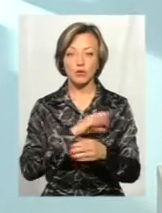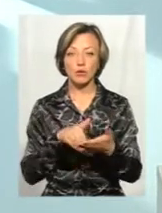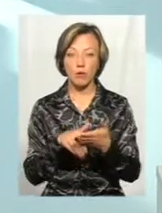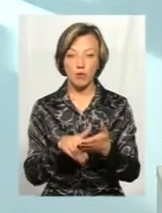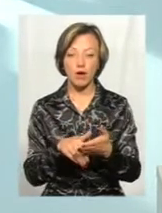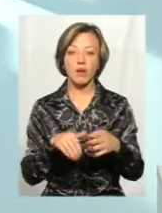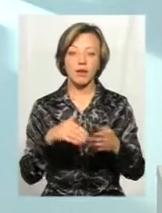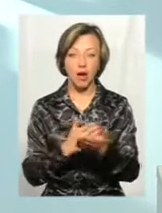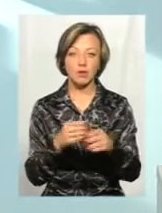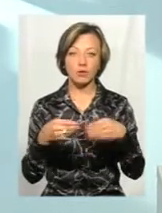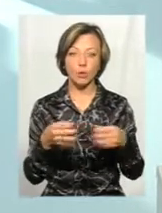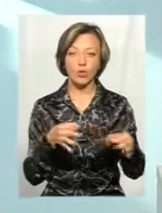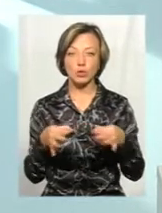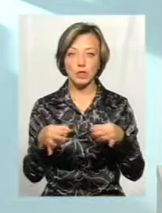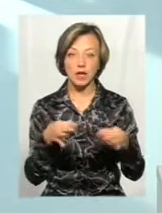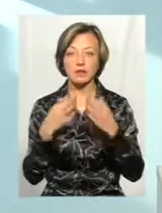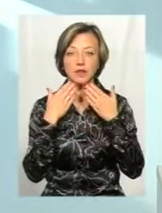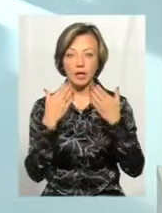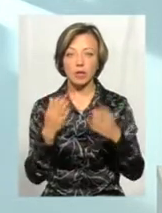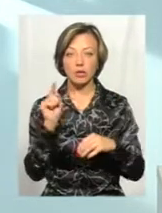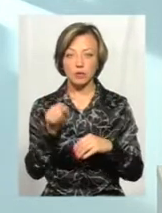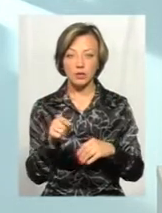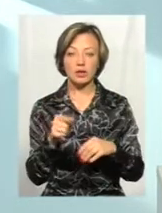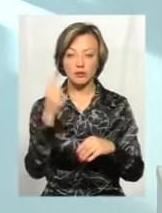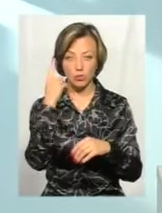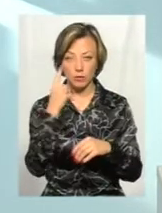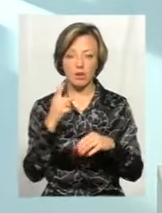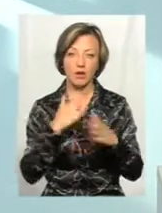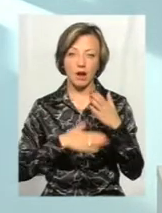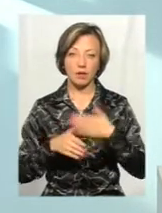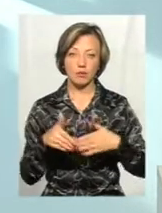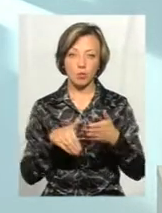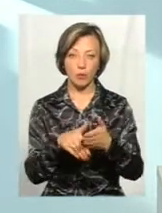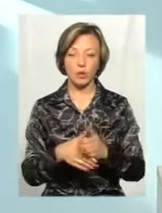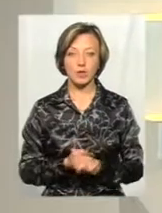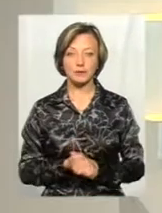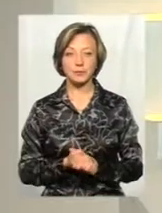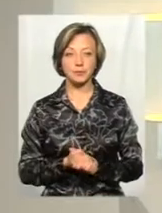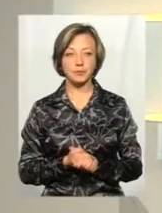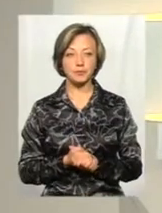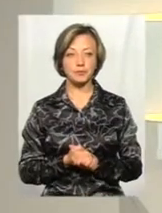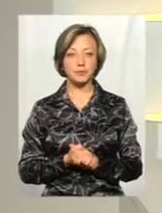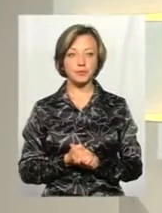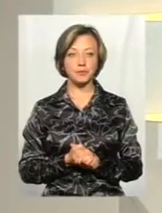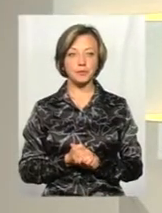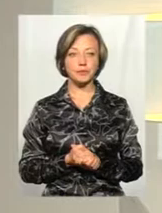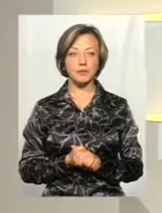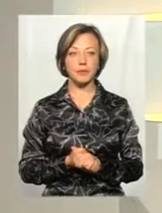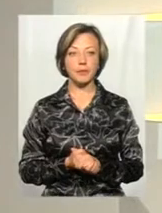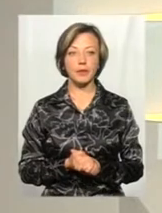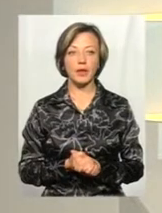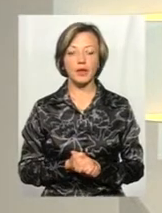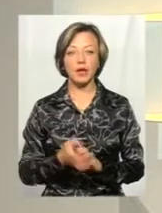вам якісно нададуть консультацію, звертайтесь туди і вам, я думаю, раді будуть допомогти. Дякую. Я думаю, що